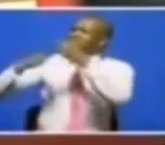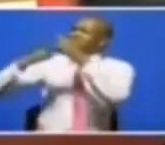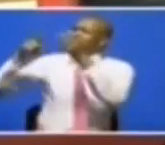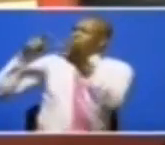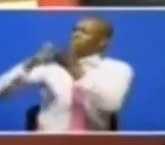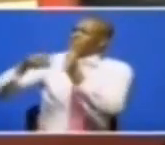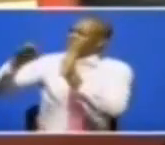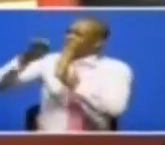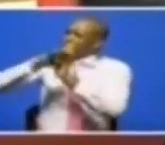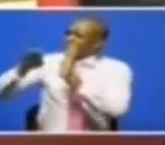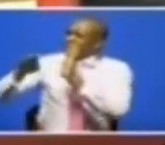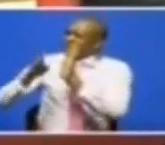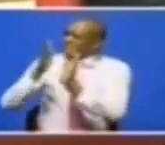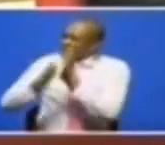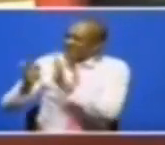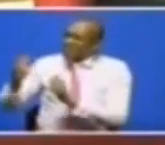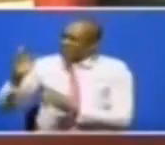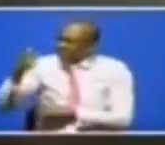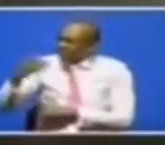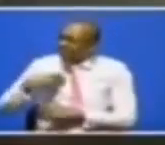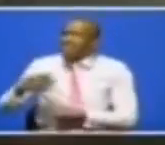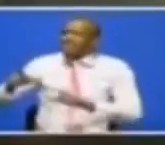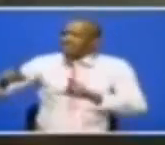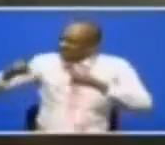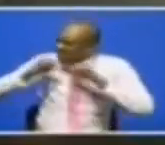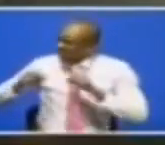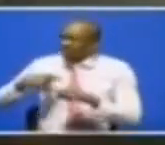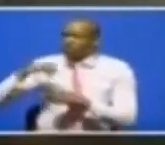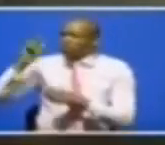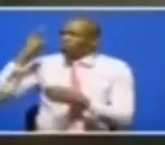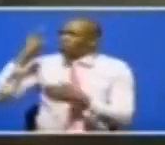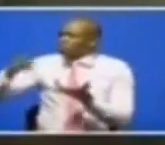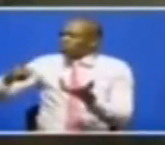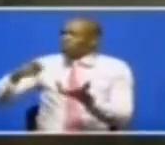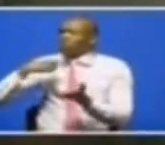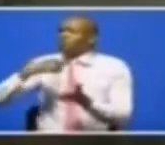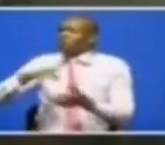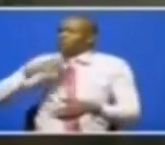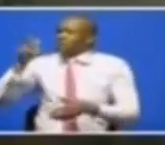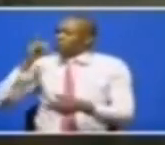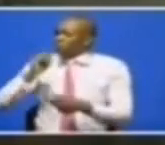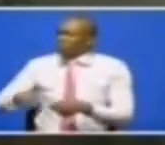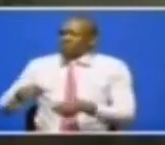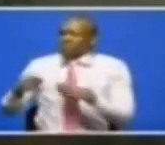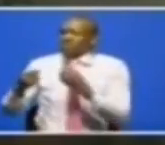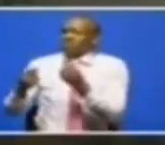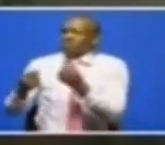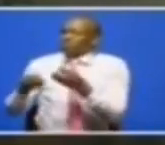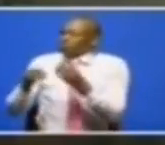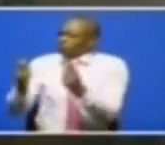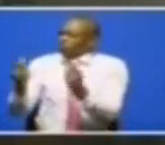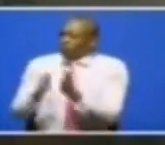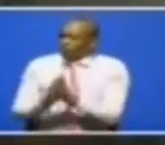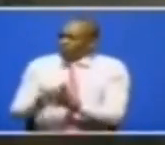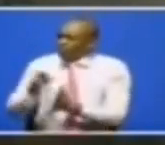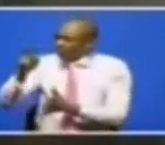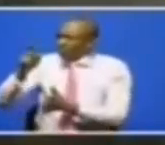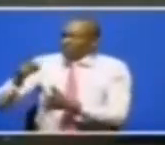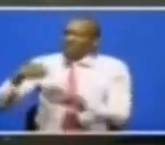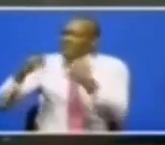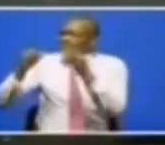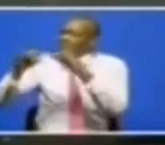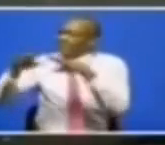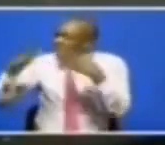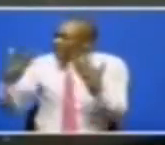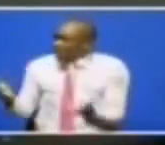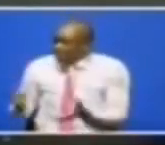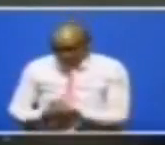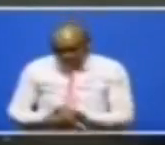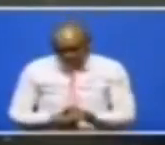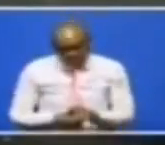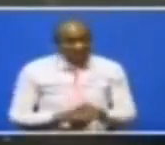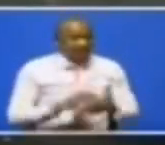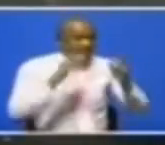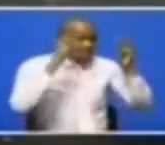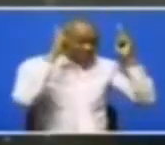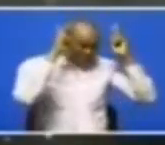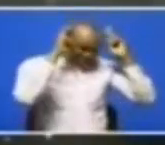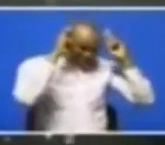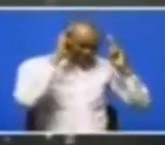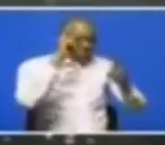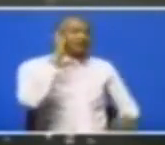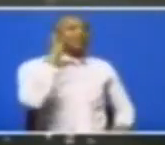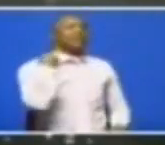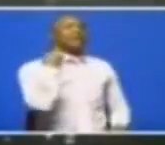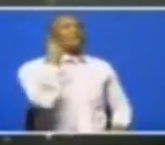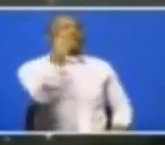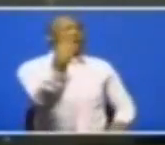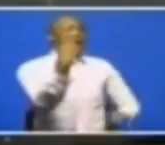ambayo unasema ni ya manifesto, yani hebu tutajie yale mambo ambayo nyinyi mnahisi mtayapa kipaumbele na mtayatekeleza kivipi? Mashirima, jambo